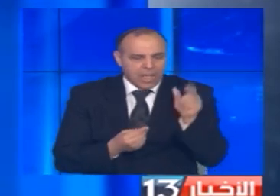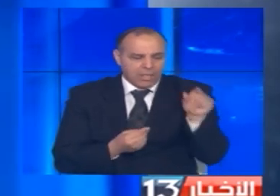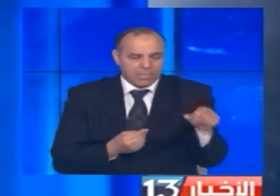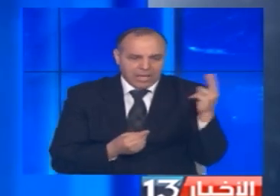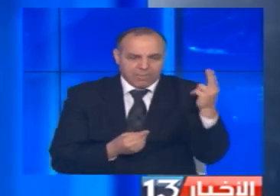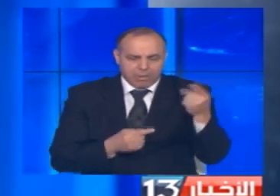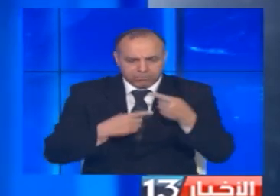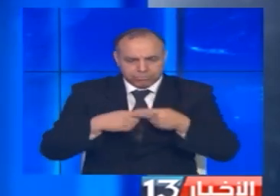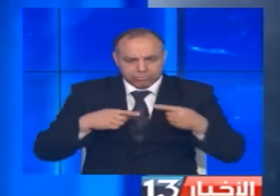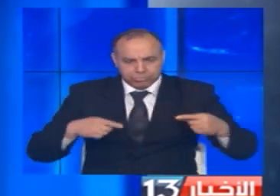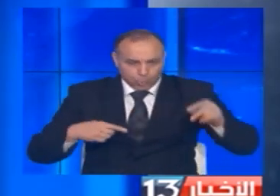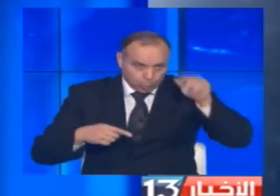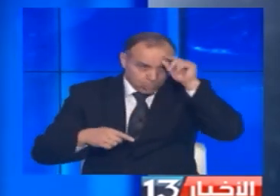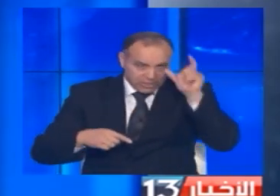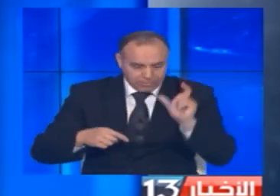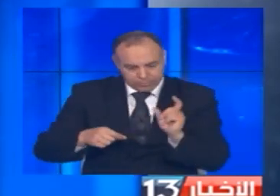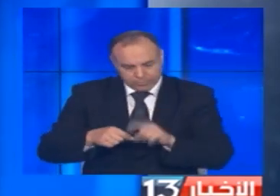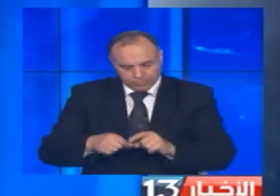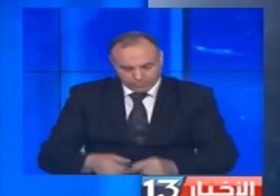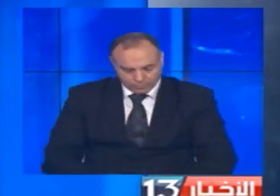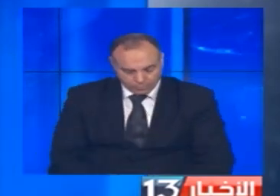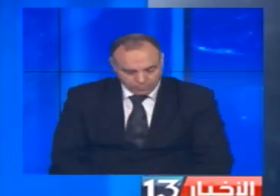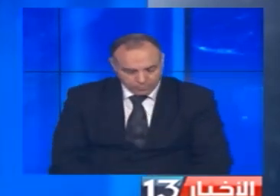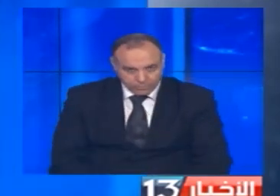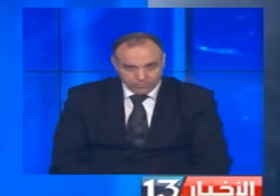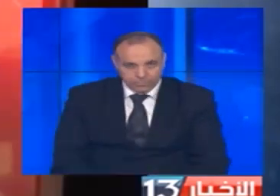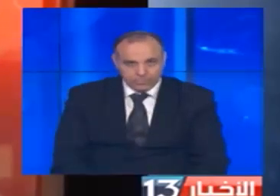من مختلف ولايات الجمهورية.